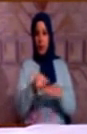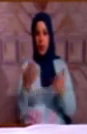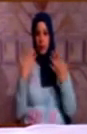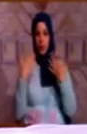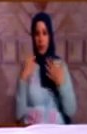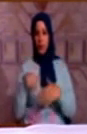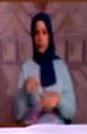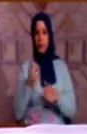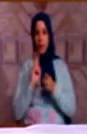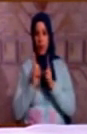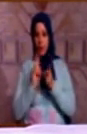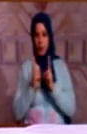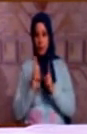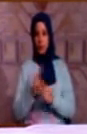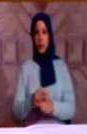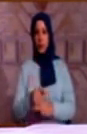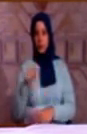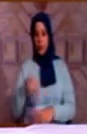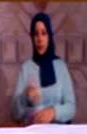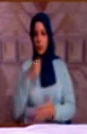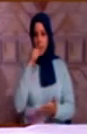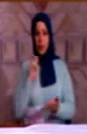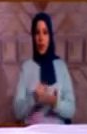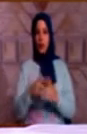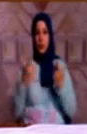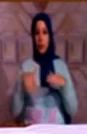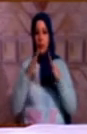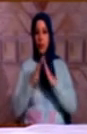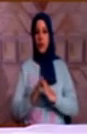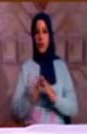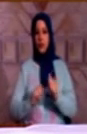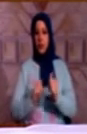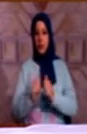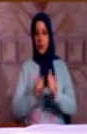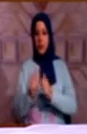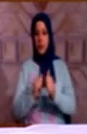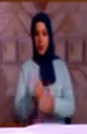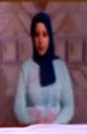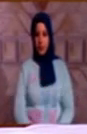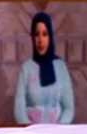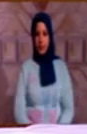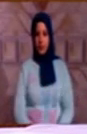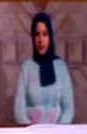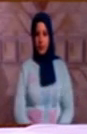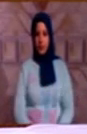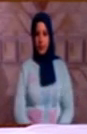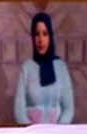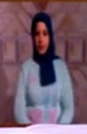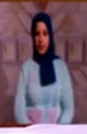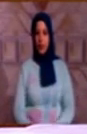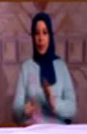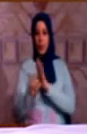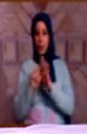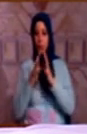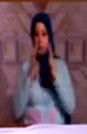حفلات لا يعني دي مصر بقى يعني ما فيش حد يقدر ينافسها في الجزئيه دي واتمنى انه يعني الموضوع